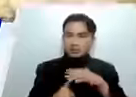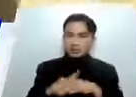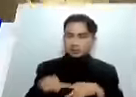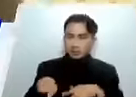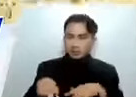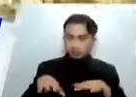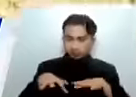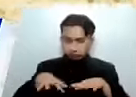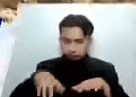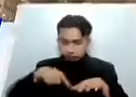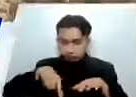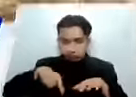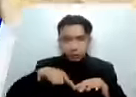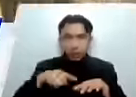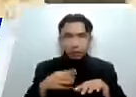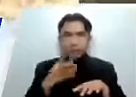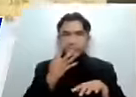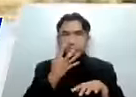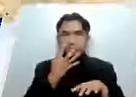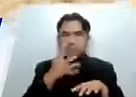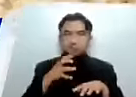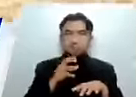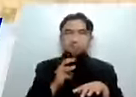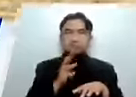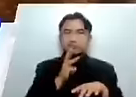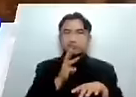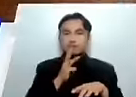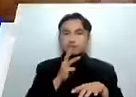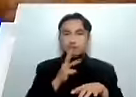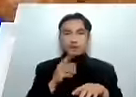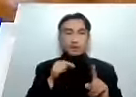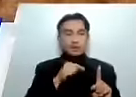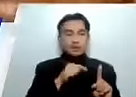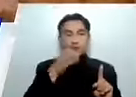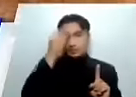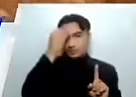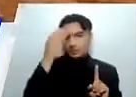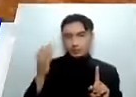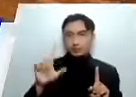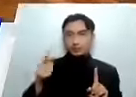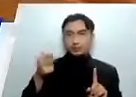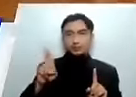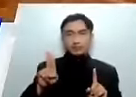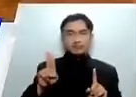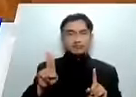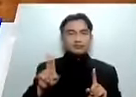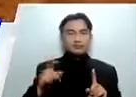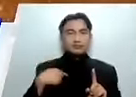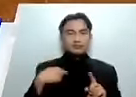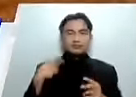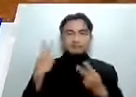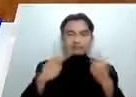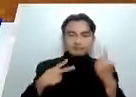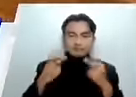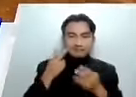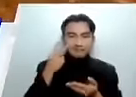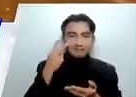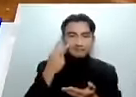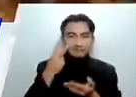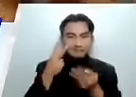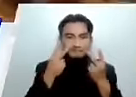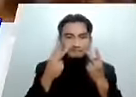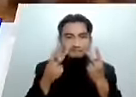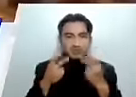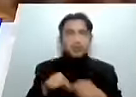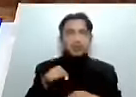at kumukulo pa. Inireport niya ito sa lokal na pamahalaan na bumisita sa lugar. Sa mismong sentro ng sakahan natagpuan ang